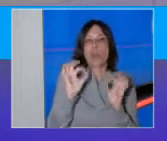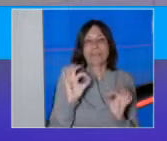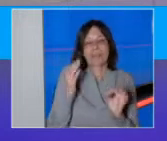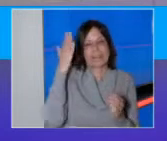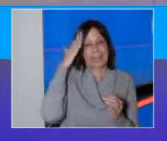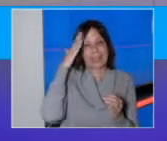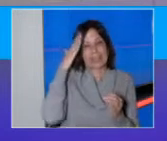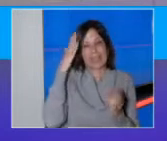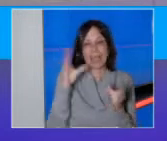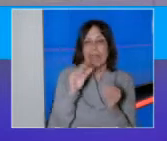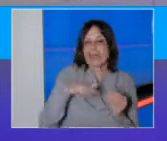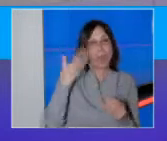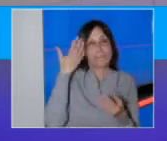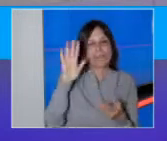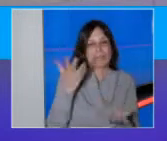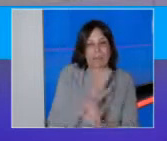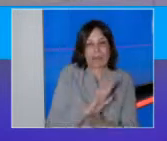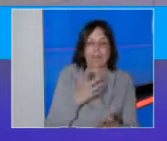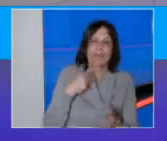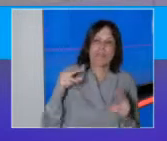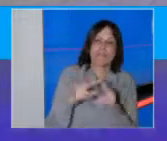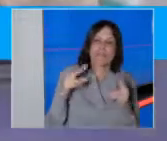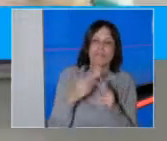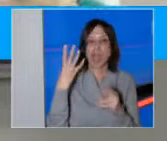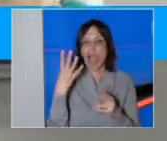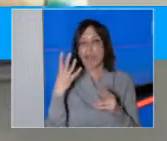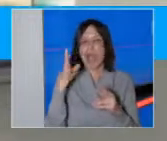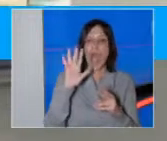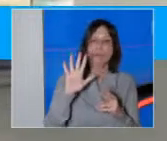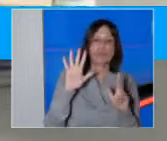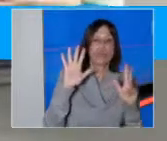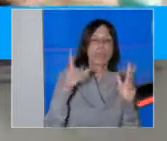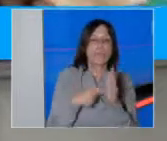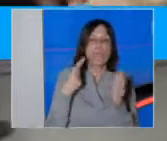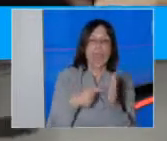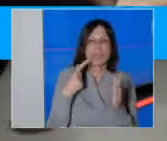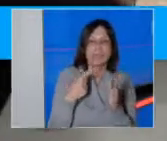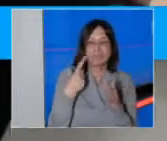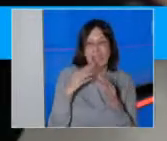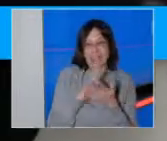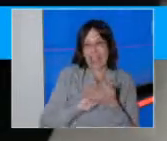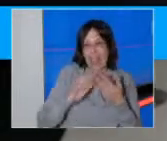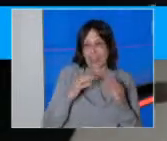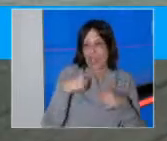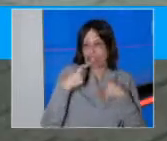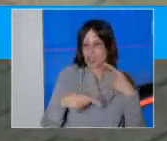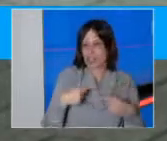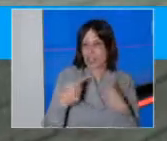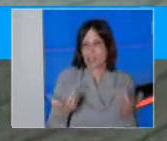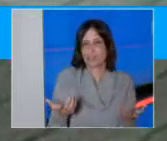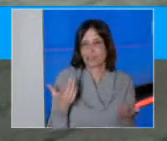מכיר. שיצא לו להיפגש איתם 4, 5, 8 פעמים מתחילת השנה, אם אנחנו לוקחים גם את השבועיים הראשונים שלה מהר